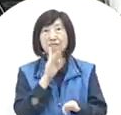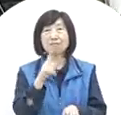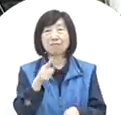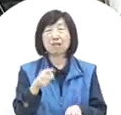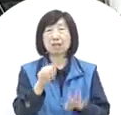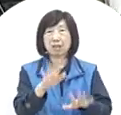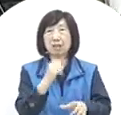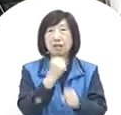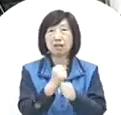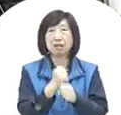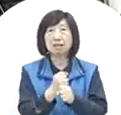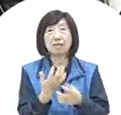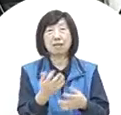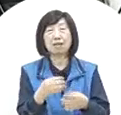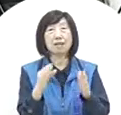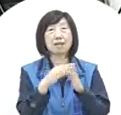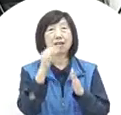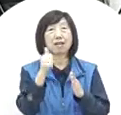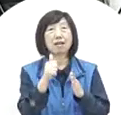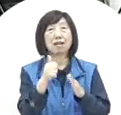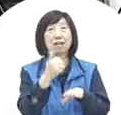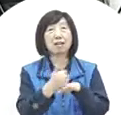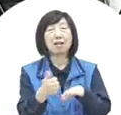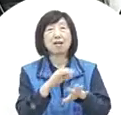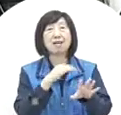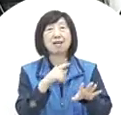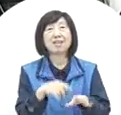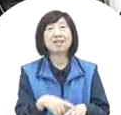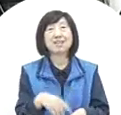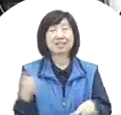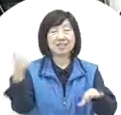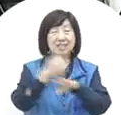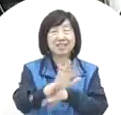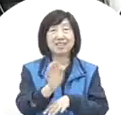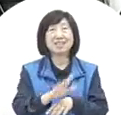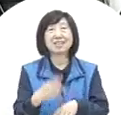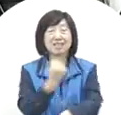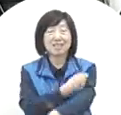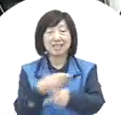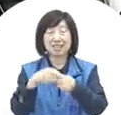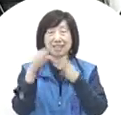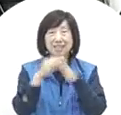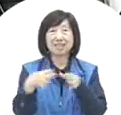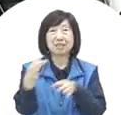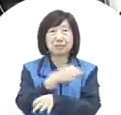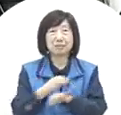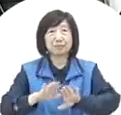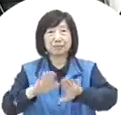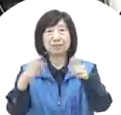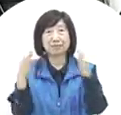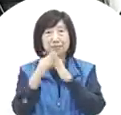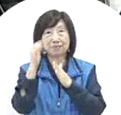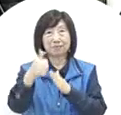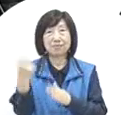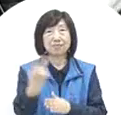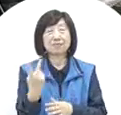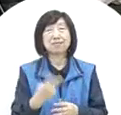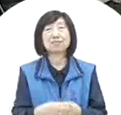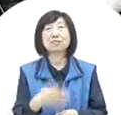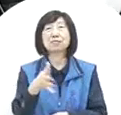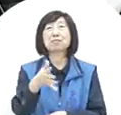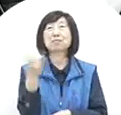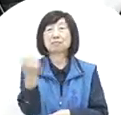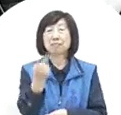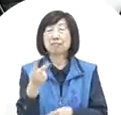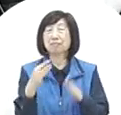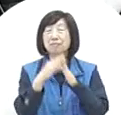况不一。诶，局长你不用上，因为不是 Q 你，就是我们要 Q 劳工局局长跟金发局局长。为什么我会 Q 劳工局局长跟